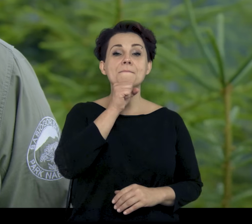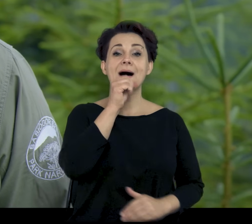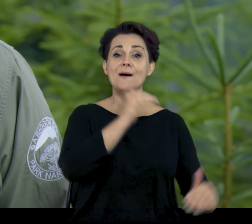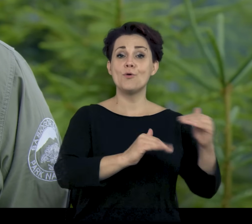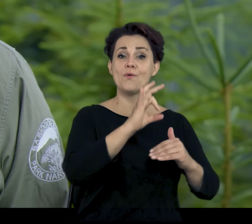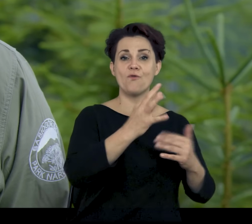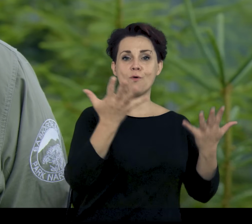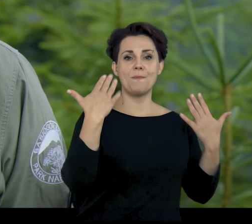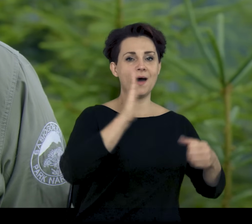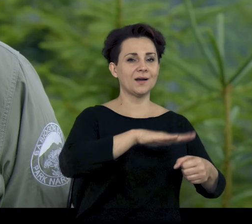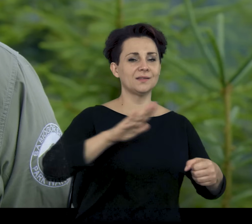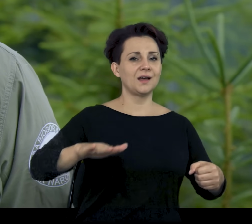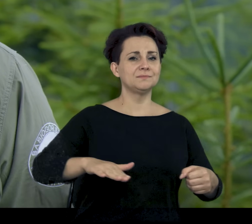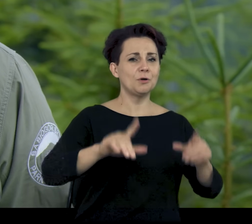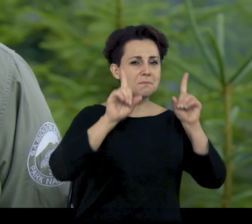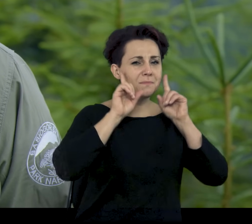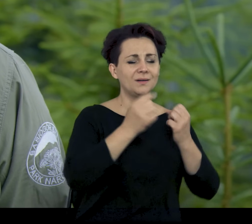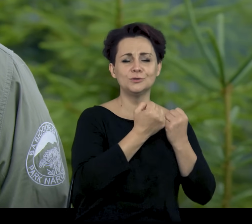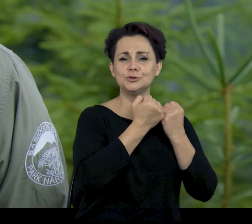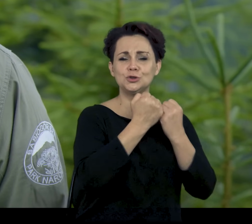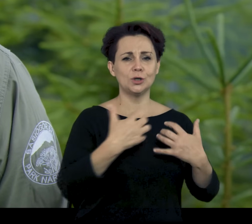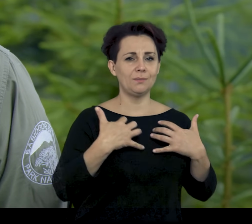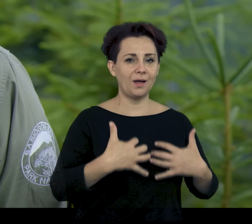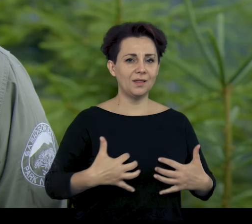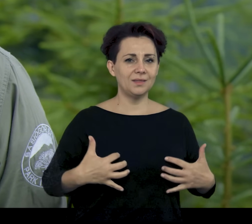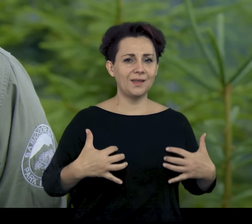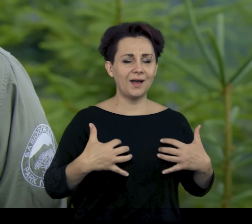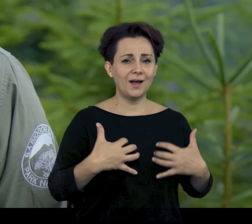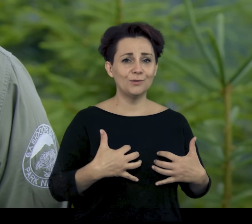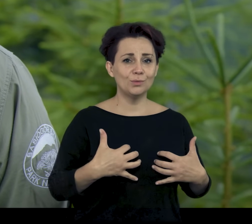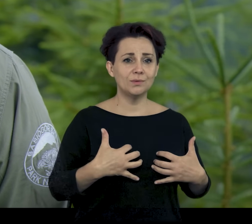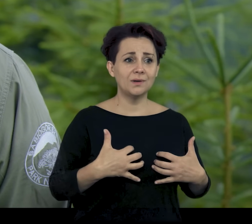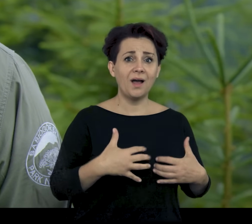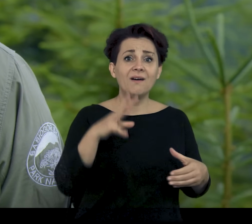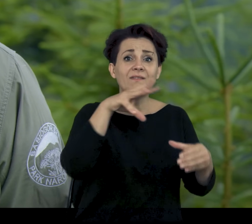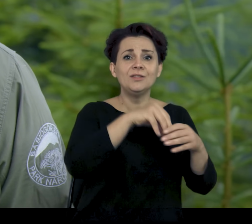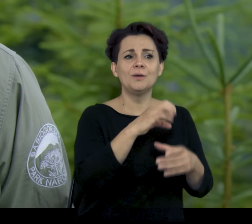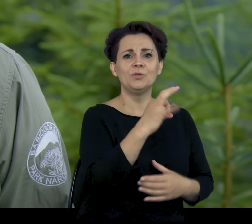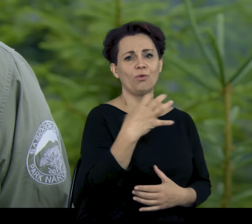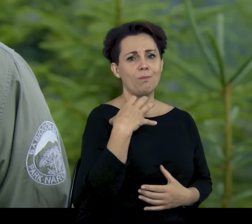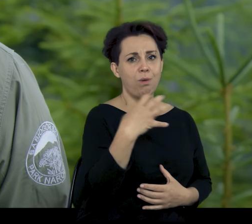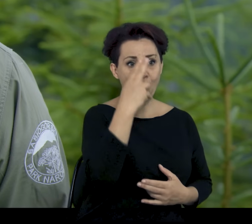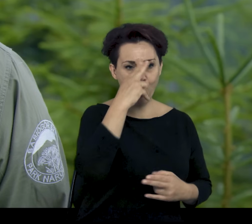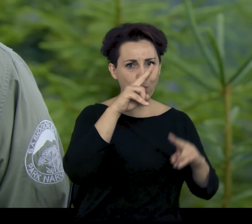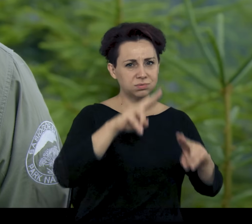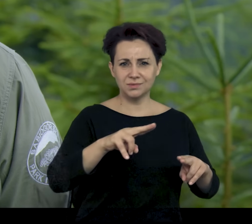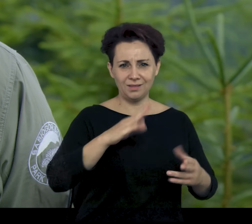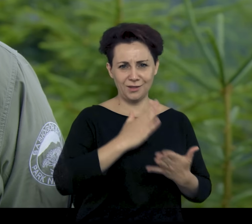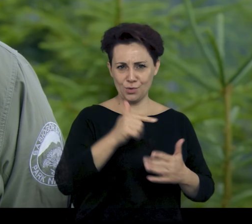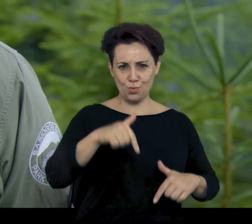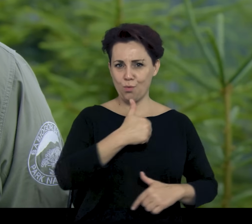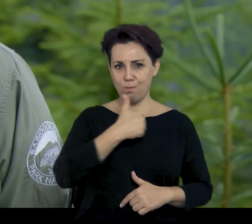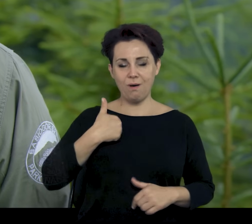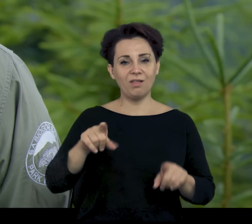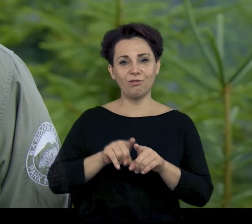Babiogórski Park Narodowy to prawdziwa ostoja natury. Ostoja, której bogactwo zostało uznane nie tylko w skali